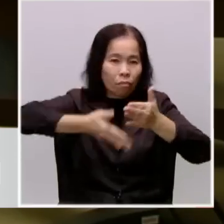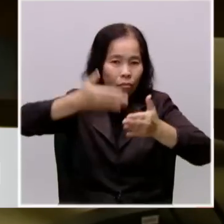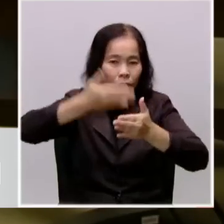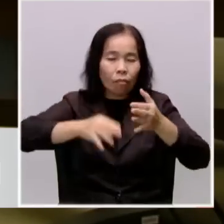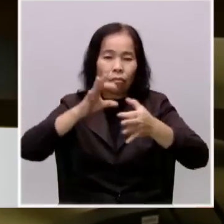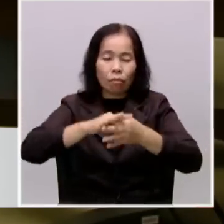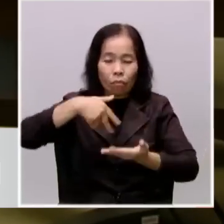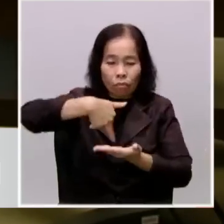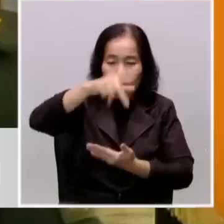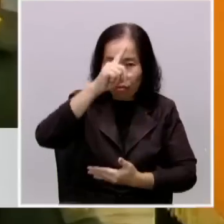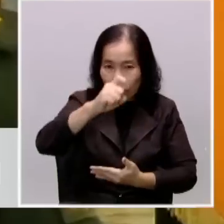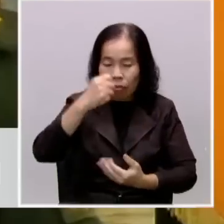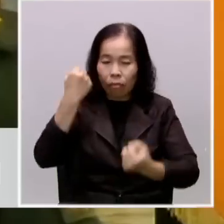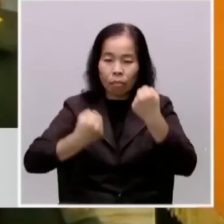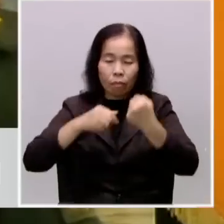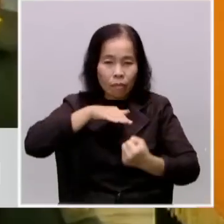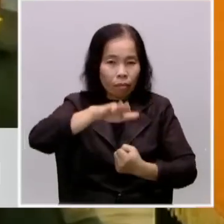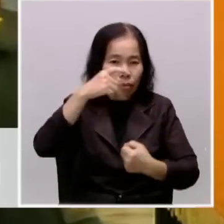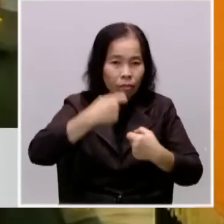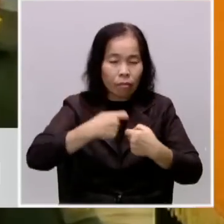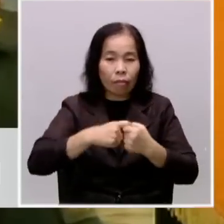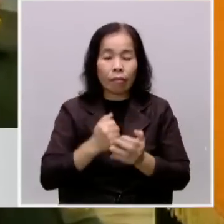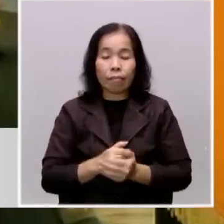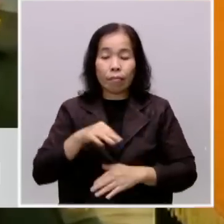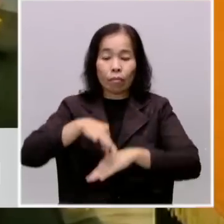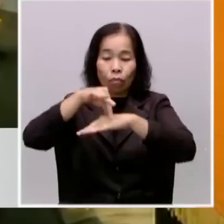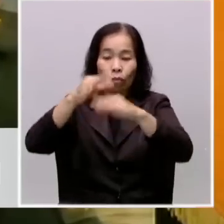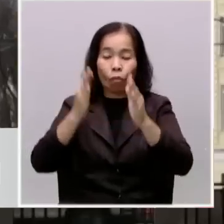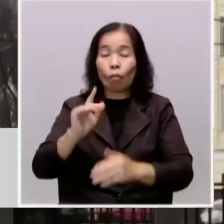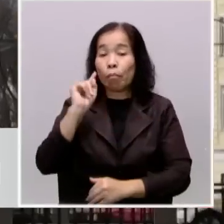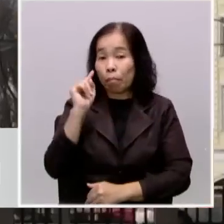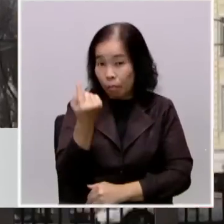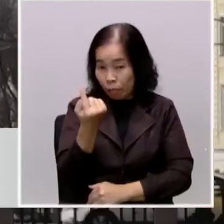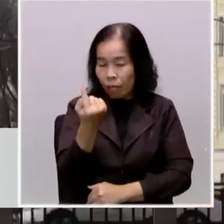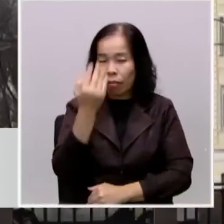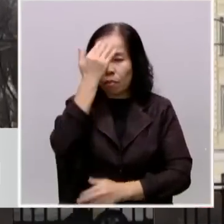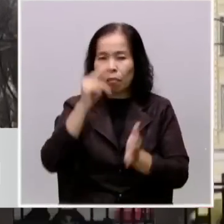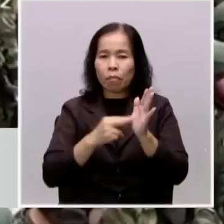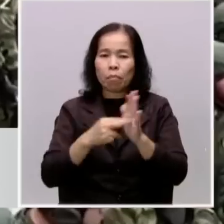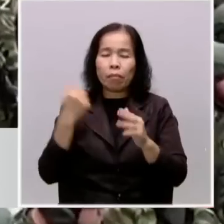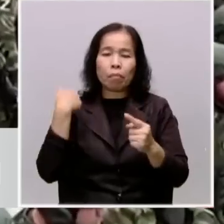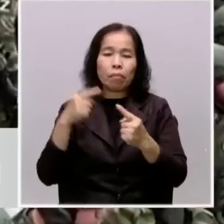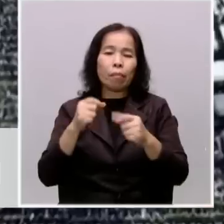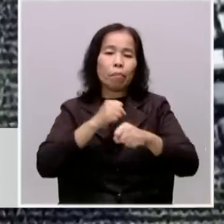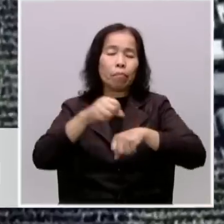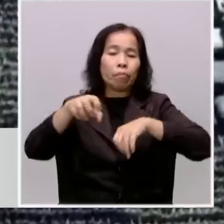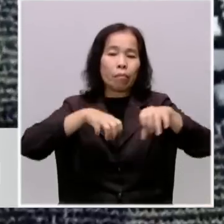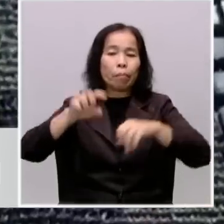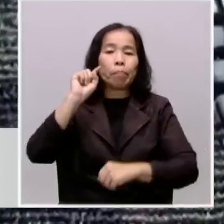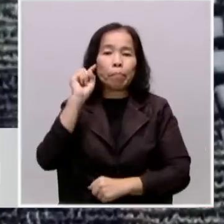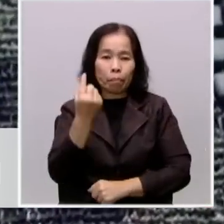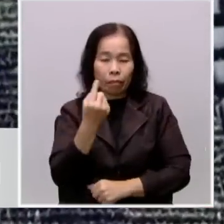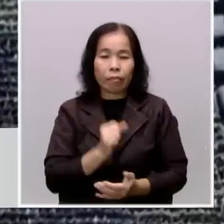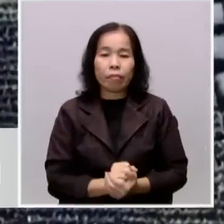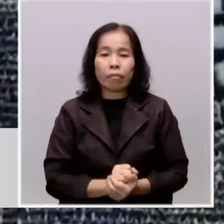การสัญจรในการลำเลียงด้วยค่ะการแต่งตั้งผู้นำทัพใหม่นี้นะคะก็จะถือเป็นการเข้าสู่ระยะใหม่ของสงครามด้วย